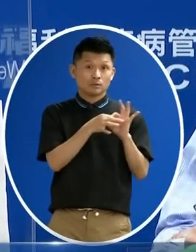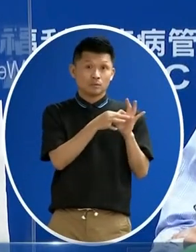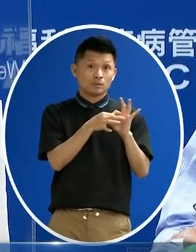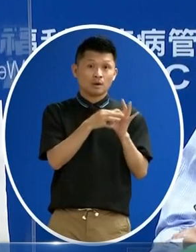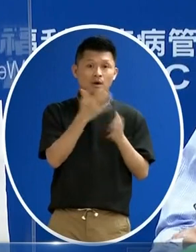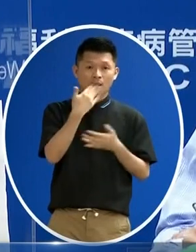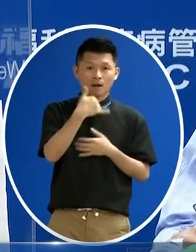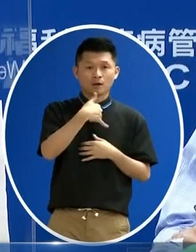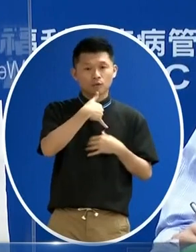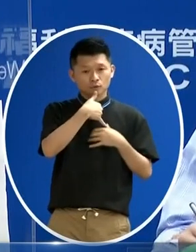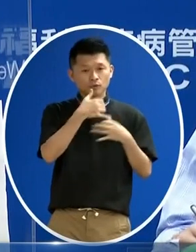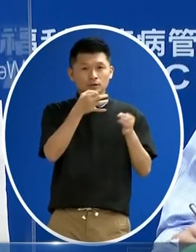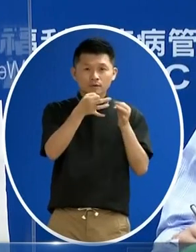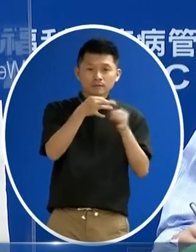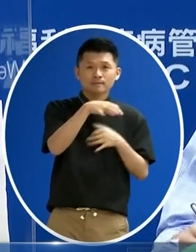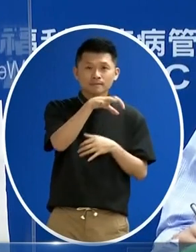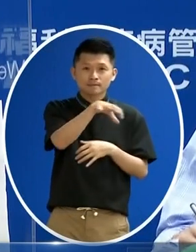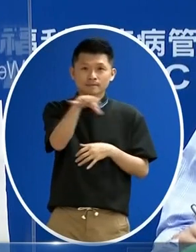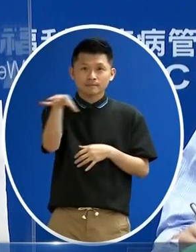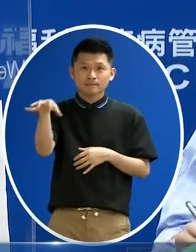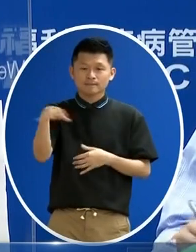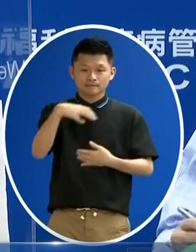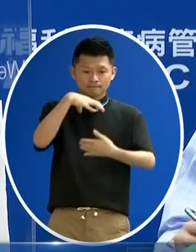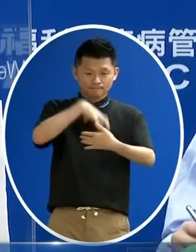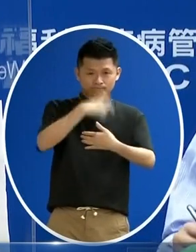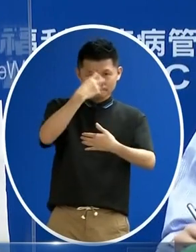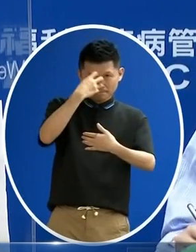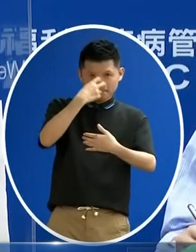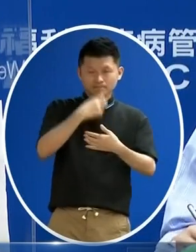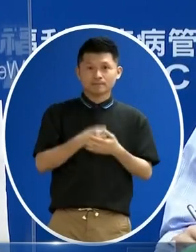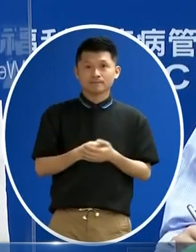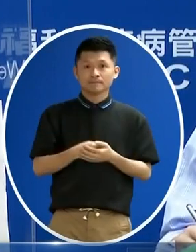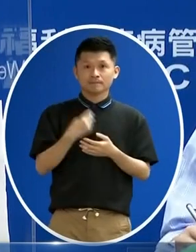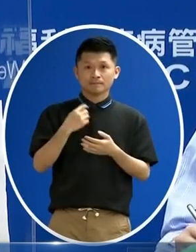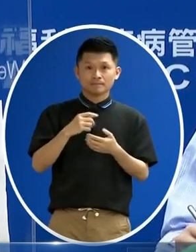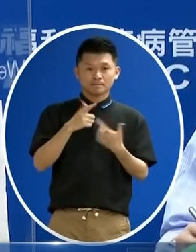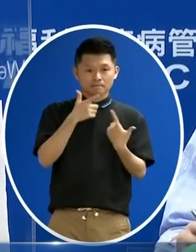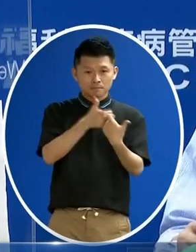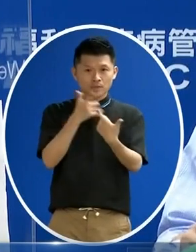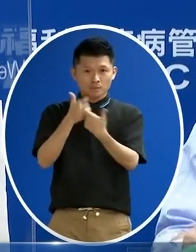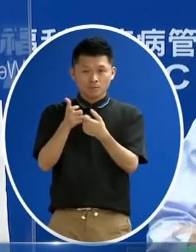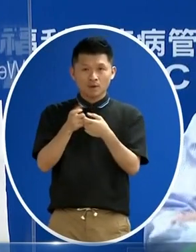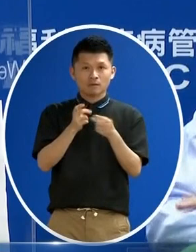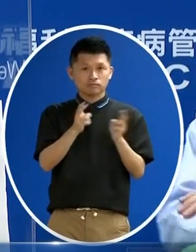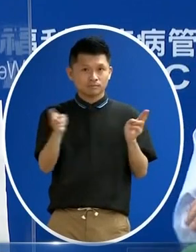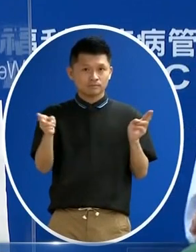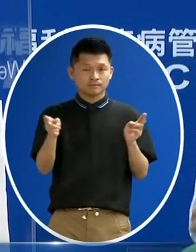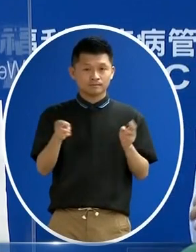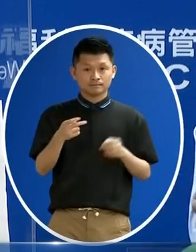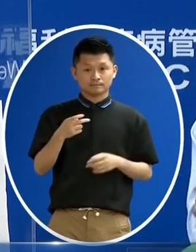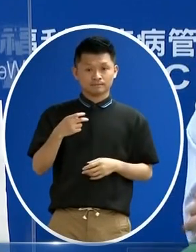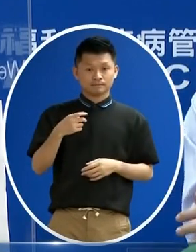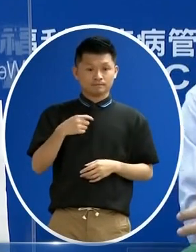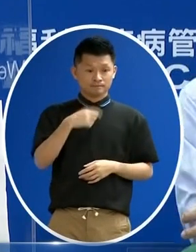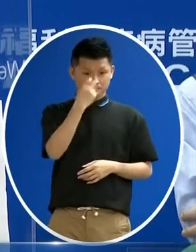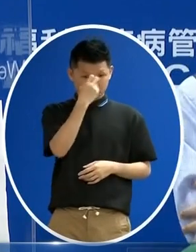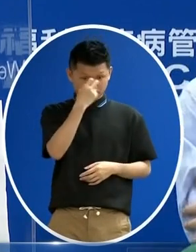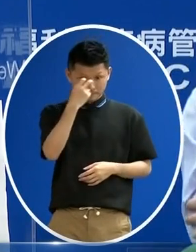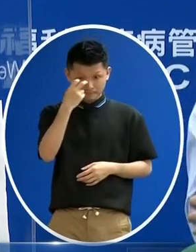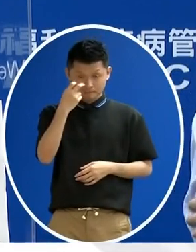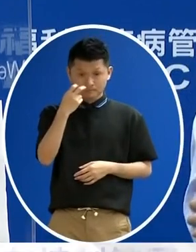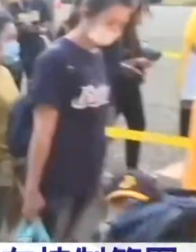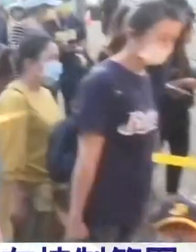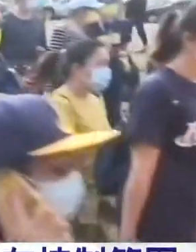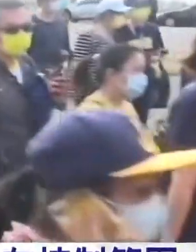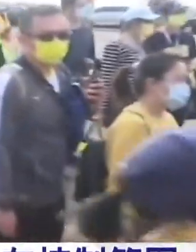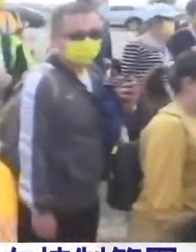讲是餐饮业哈，它内部的管理跟因应应变。好，那经过我们的检查，那不是说完全